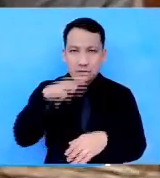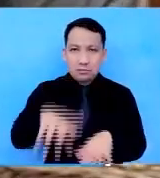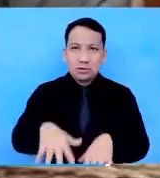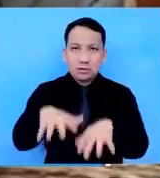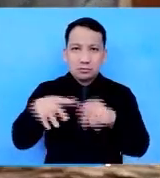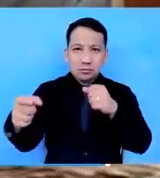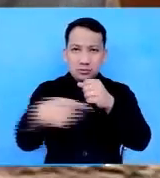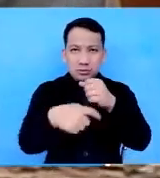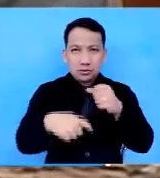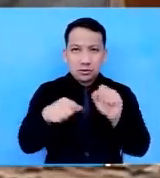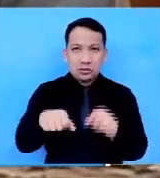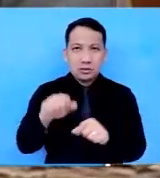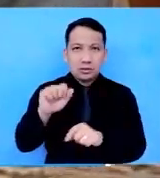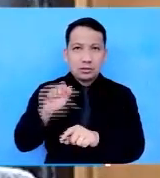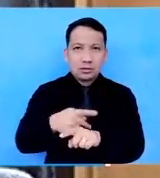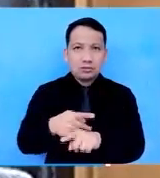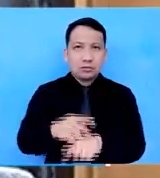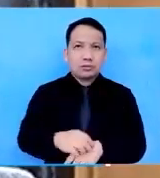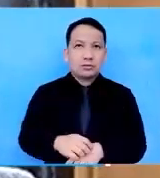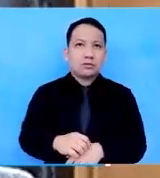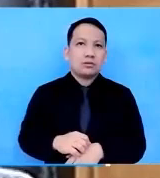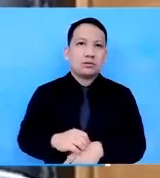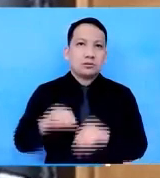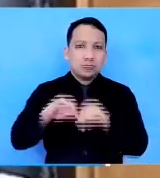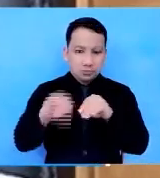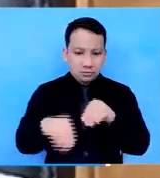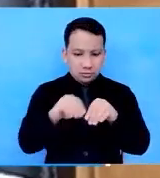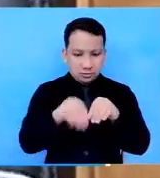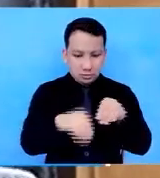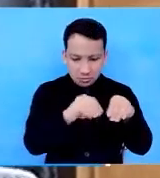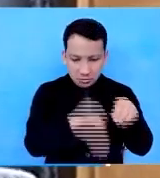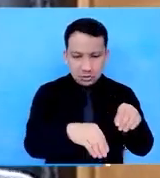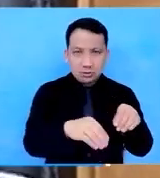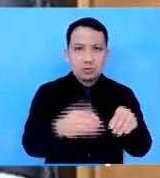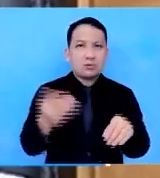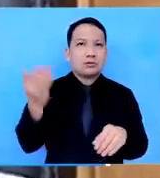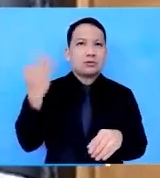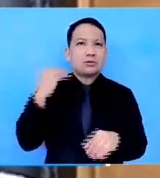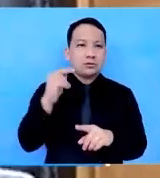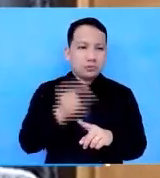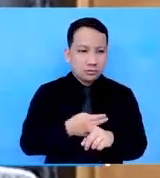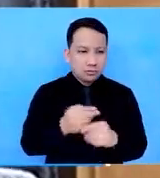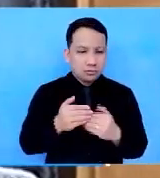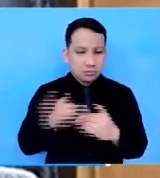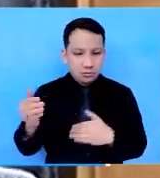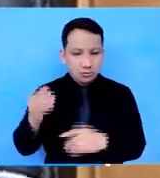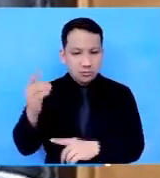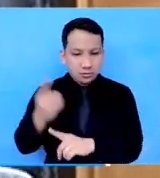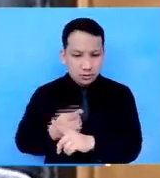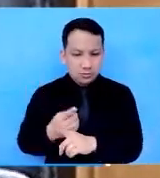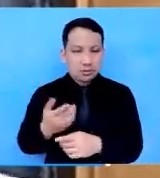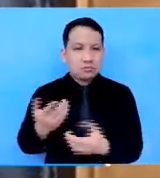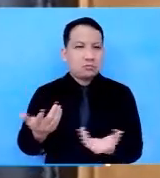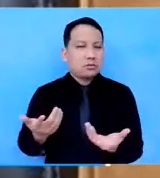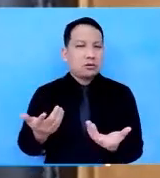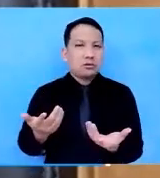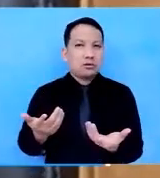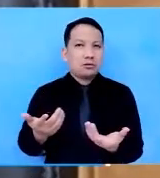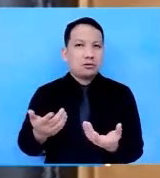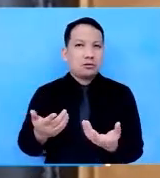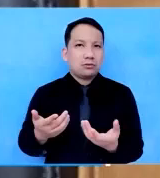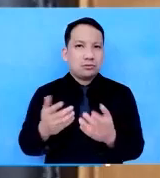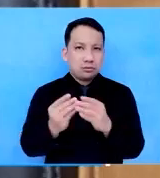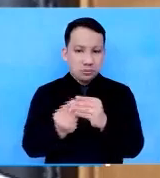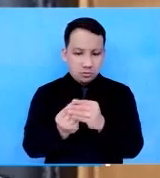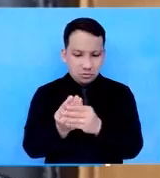sana pagdating na Abril. Nagtanim sila ng palay noong November at saka December. Bagong tubo pa